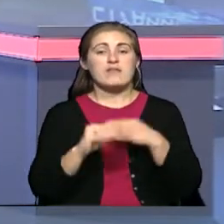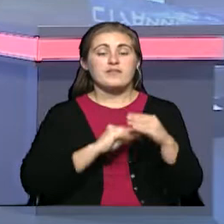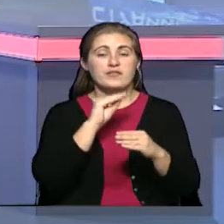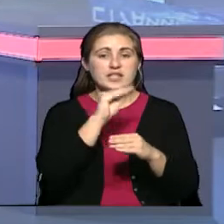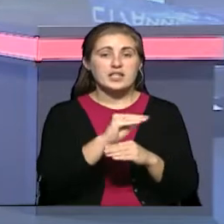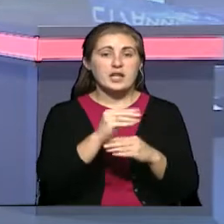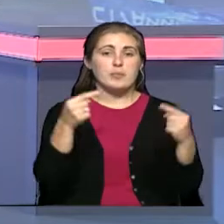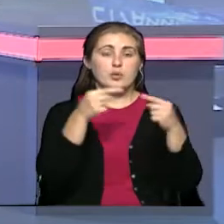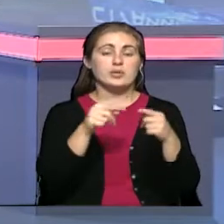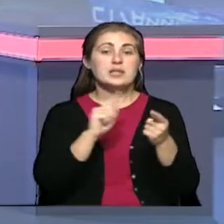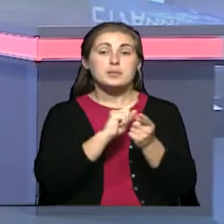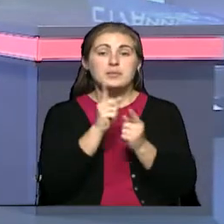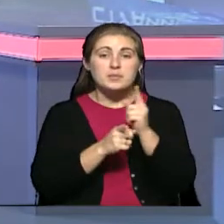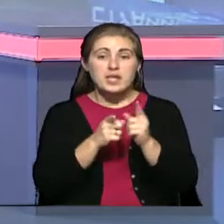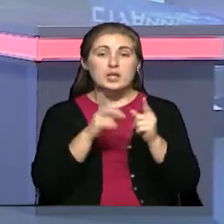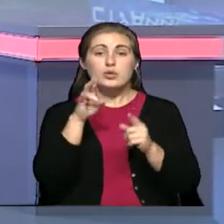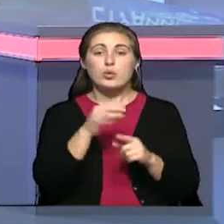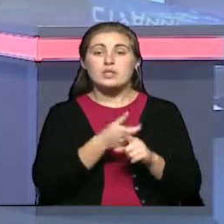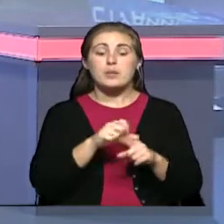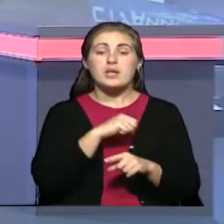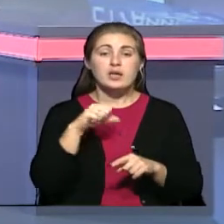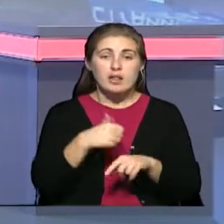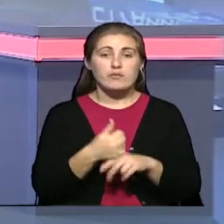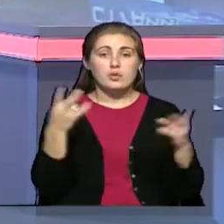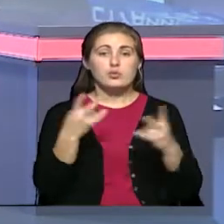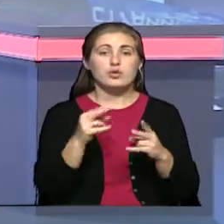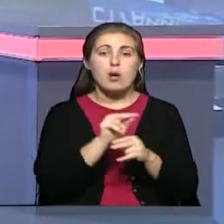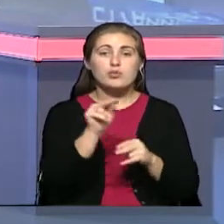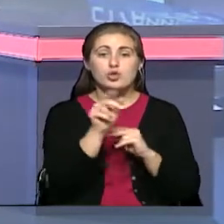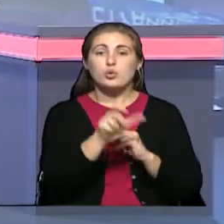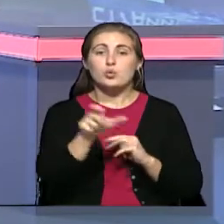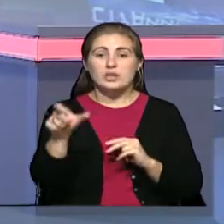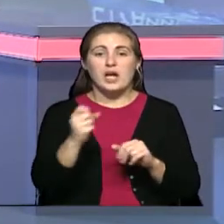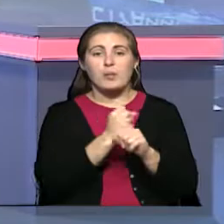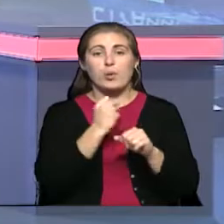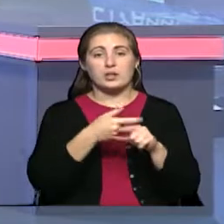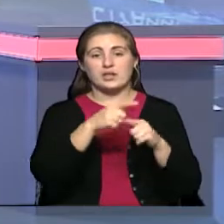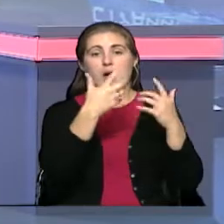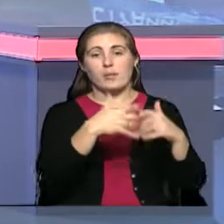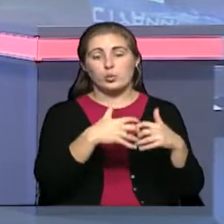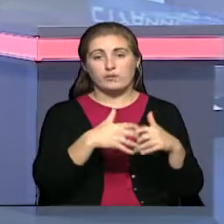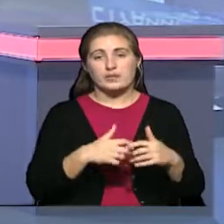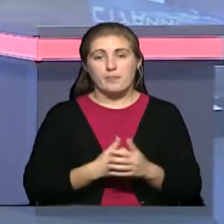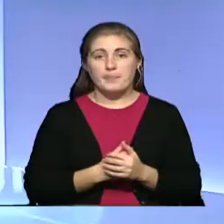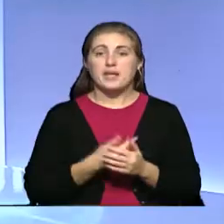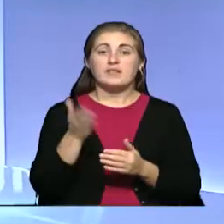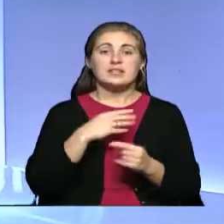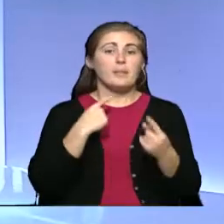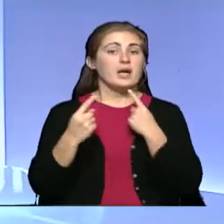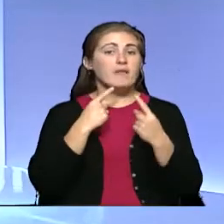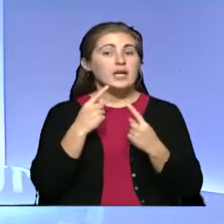изменения. Но самое главное, нужно будет обучить людей работать на этом оборудовании. Давайте поговорим